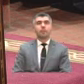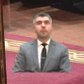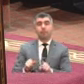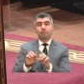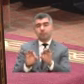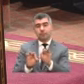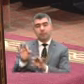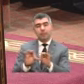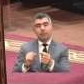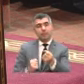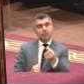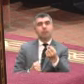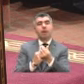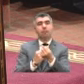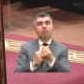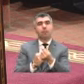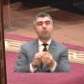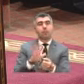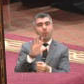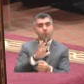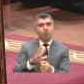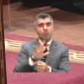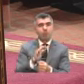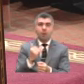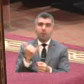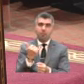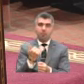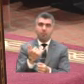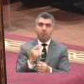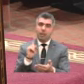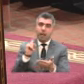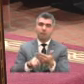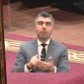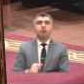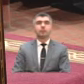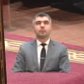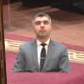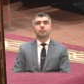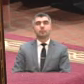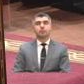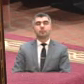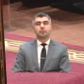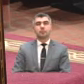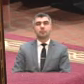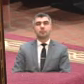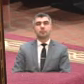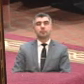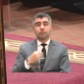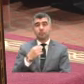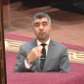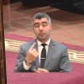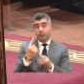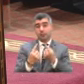الآليات ديال الدعم الاجتماعي اللي هي من ضروري. فخلال الموسم